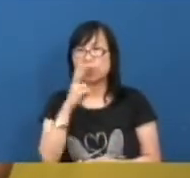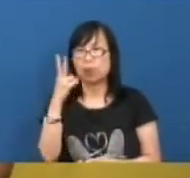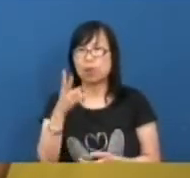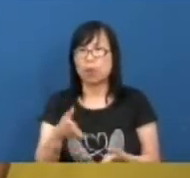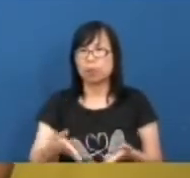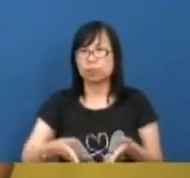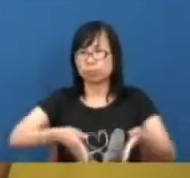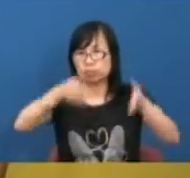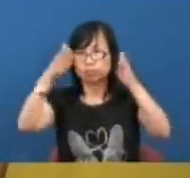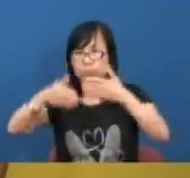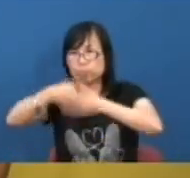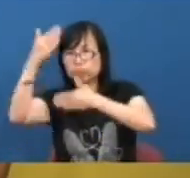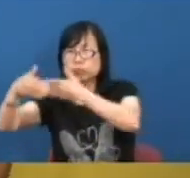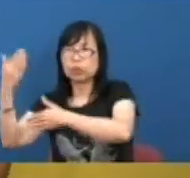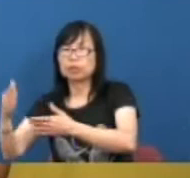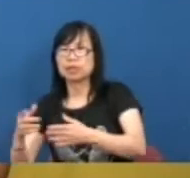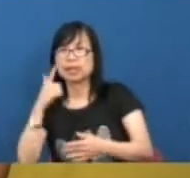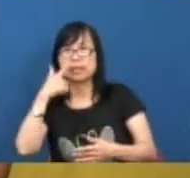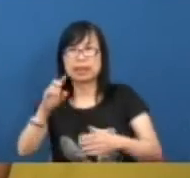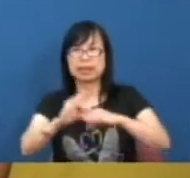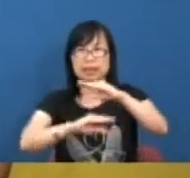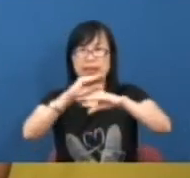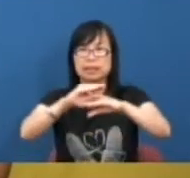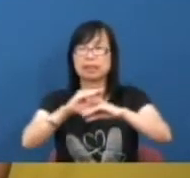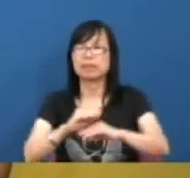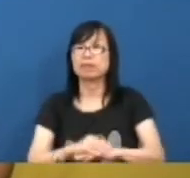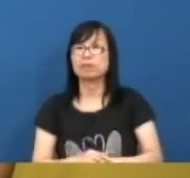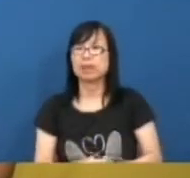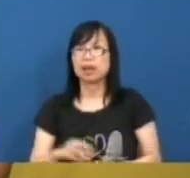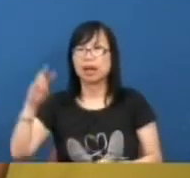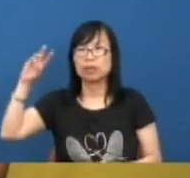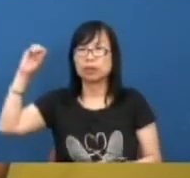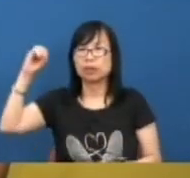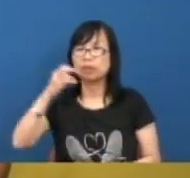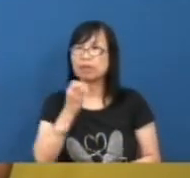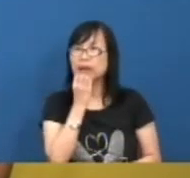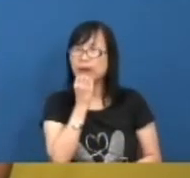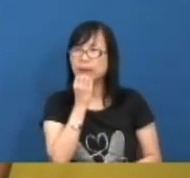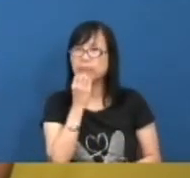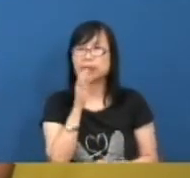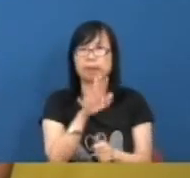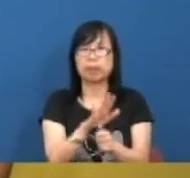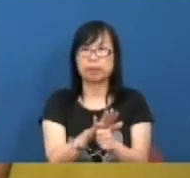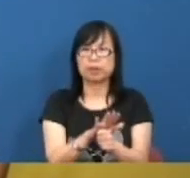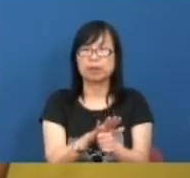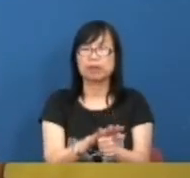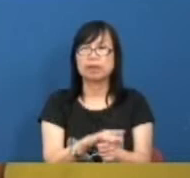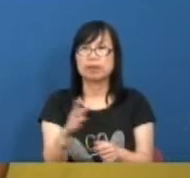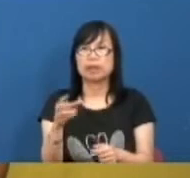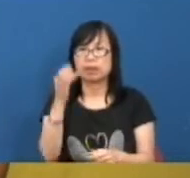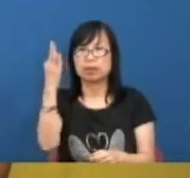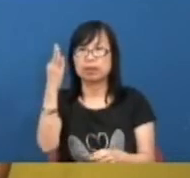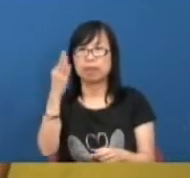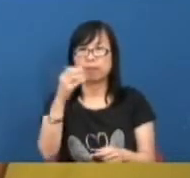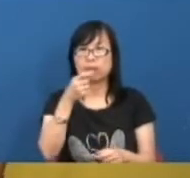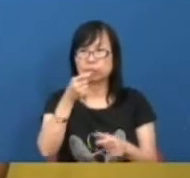起㗎啦，喺將軍澳嘅將軍澳南啦，寶盈花園側亦都有3棟公屋啦。咁